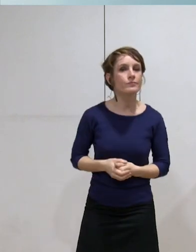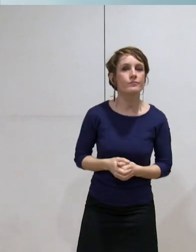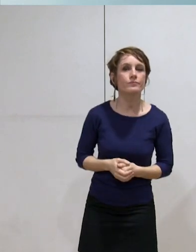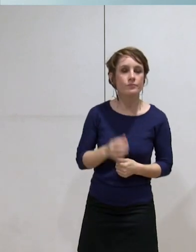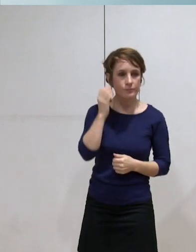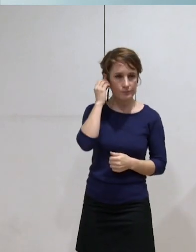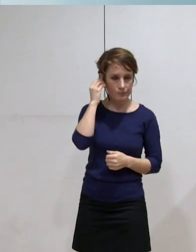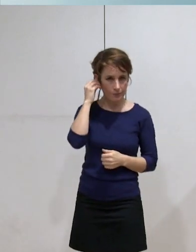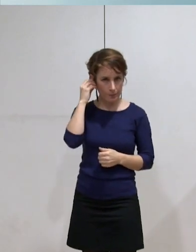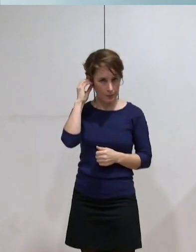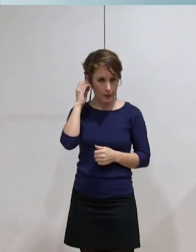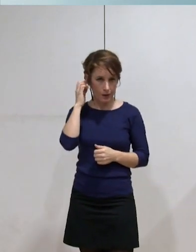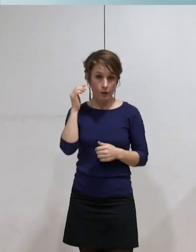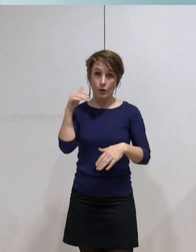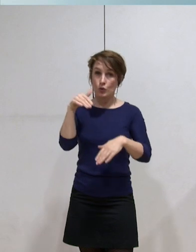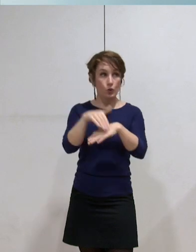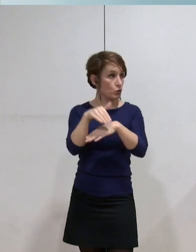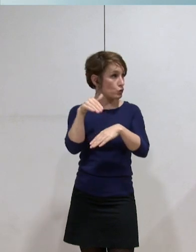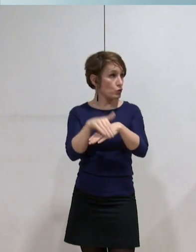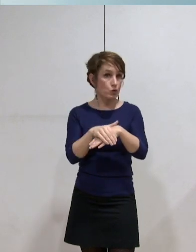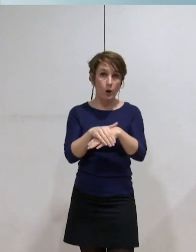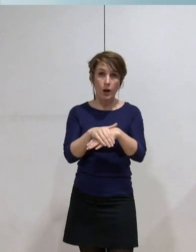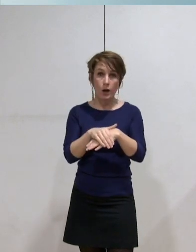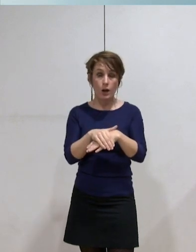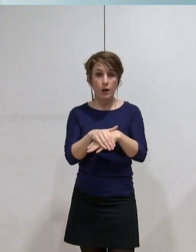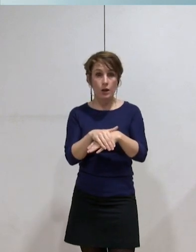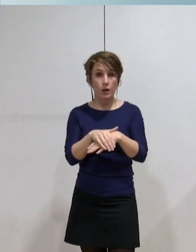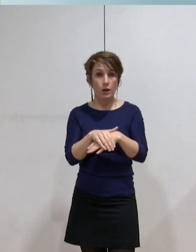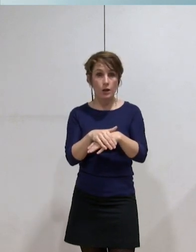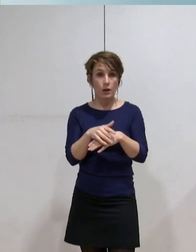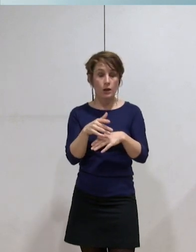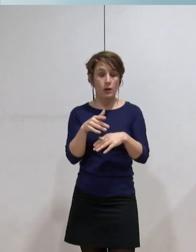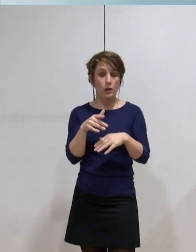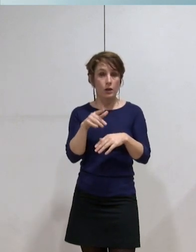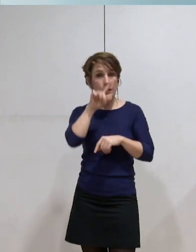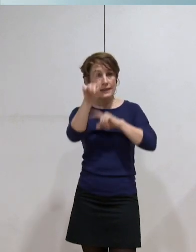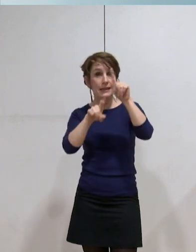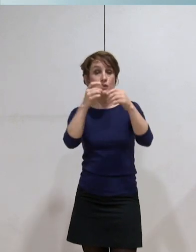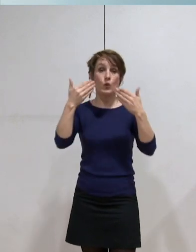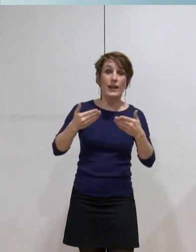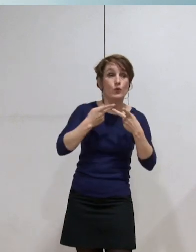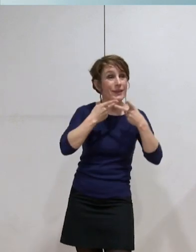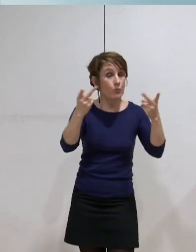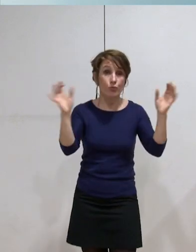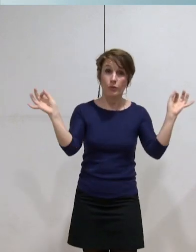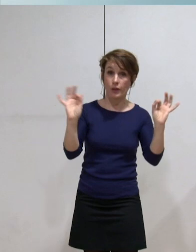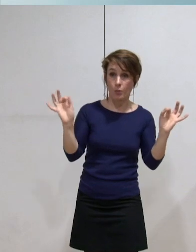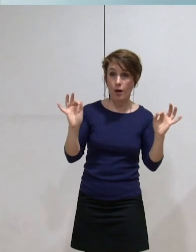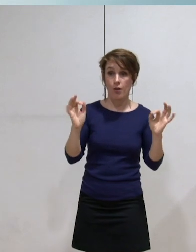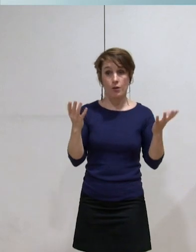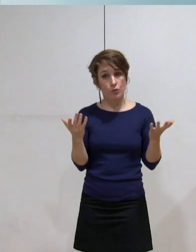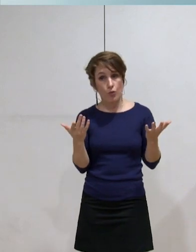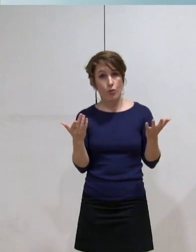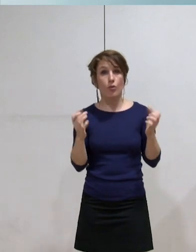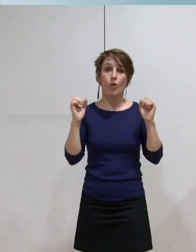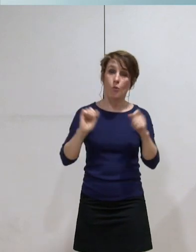pouvons ce soir il n'y a pas de de question euh d'actualité et nous pouvons donc passer dès à